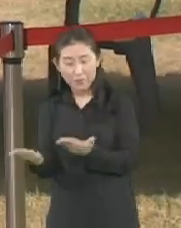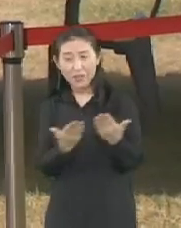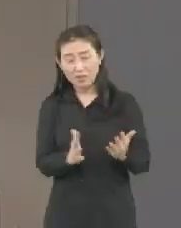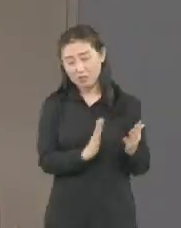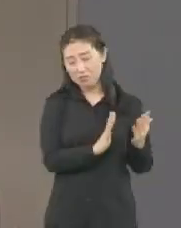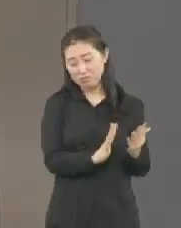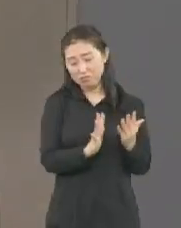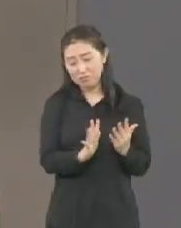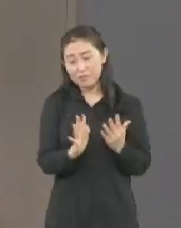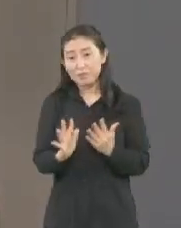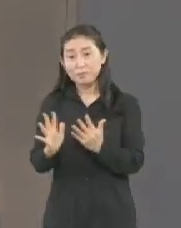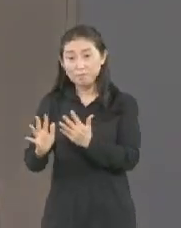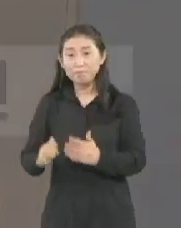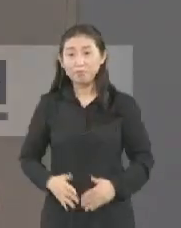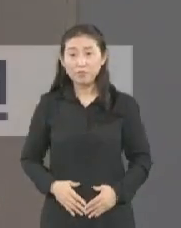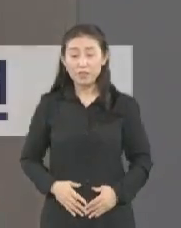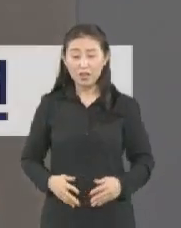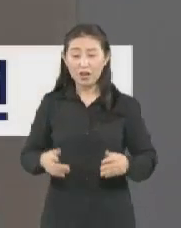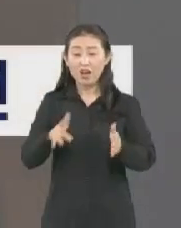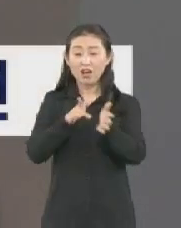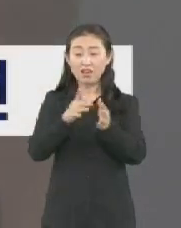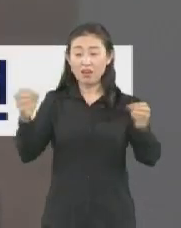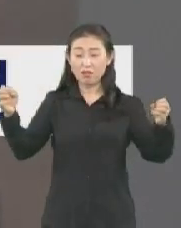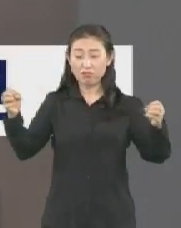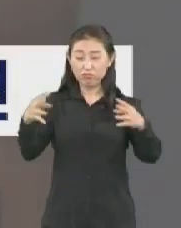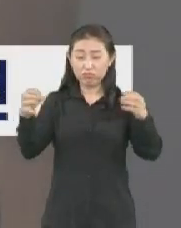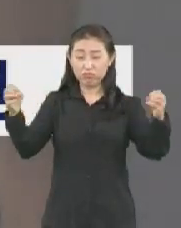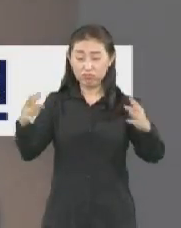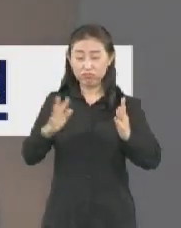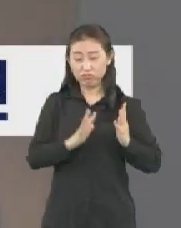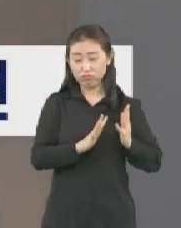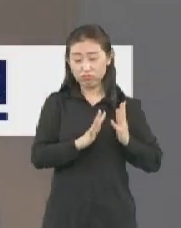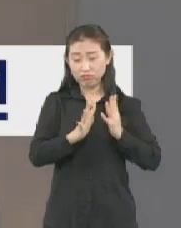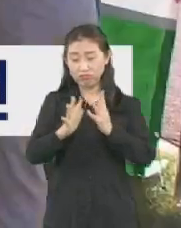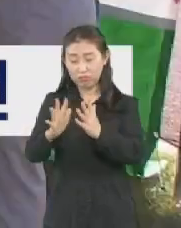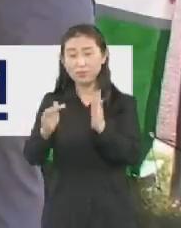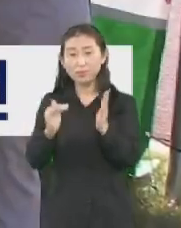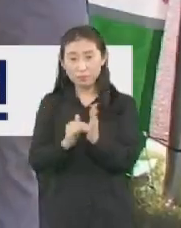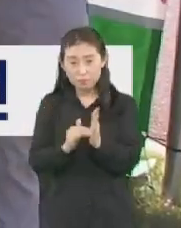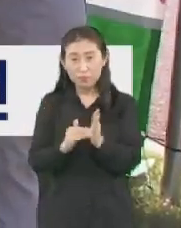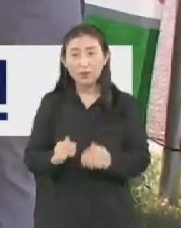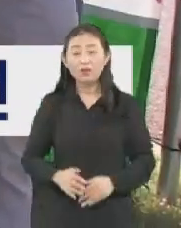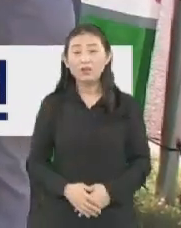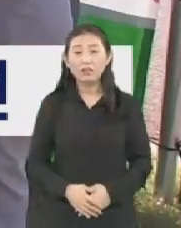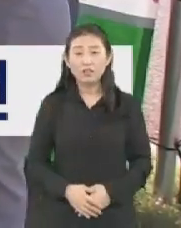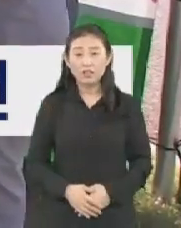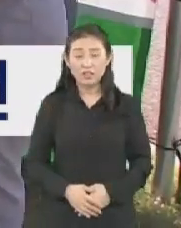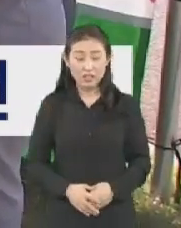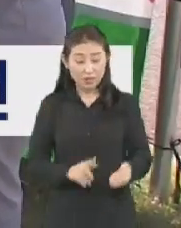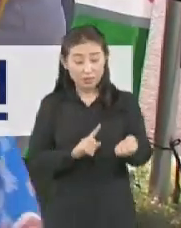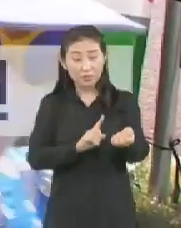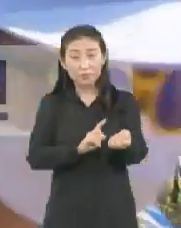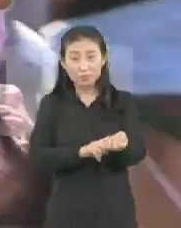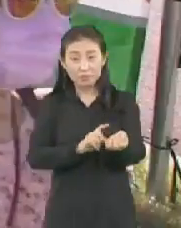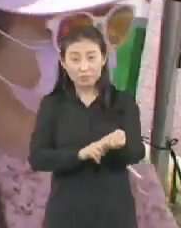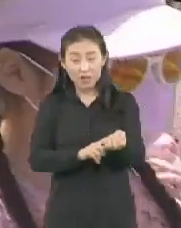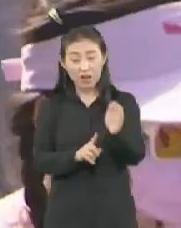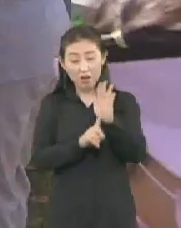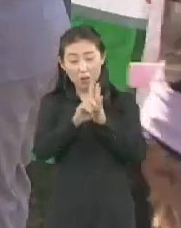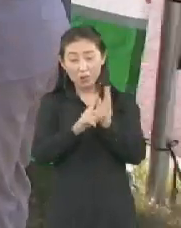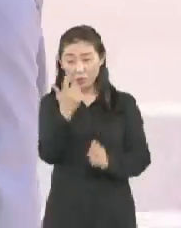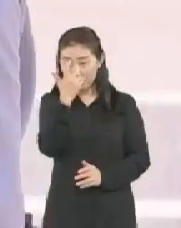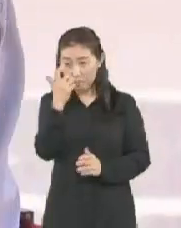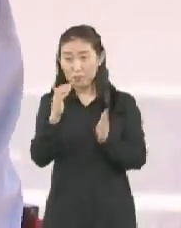출입구로 들어섭니다. 물안개를 뿜어내는 코로나19 방역 통로를 지나자 발열 체크와 함께 꼼꼼한